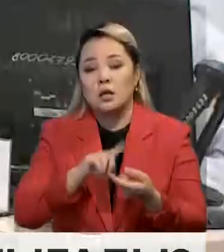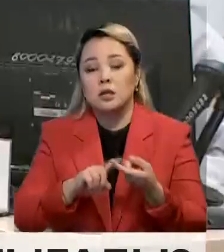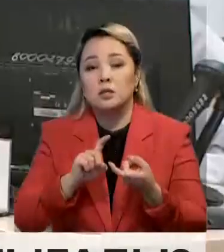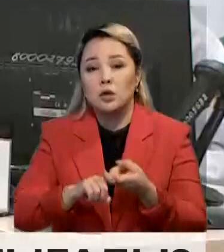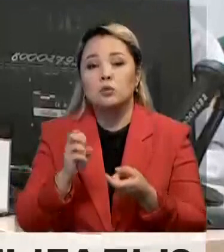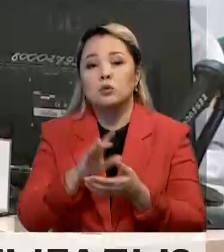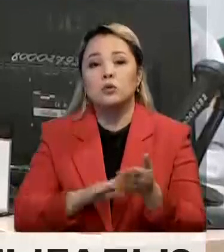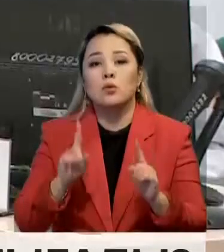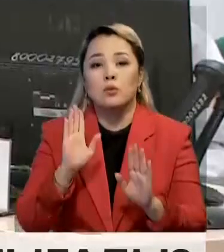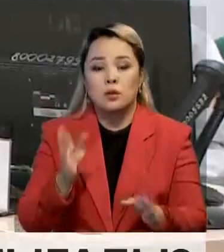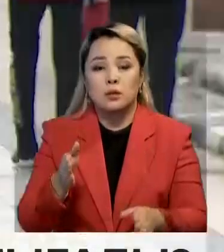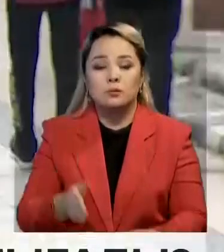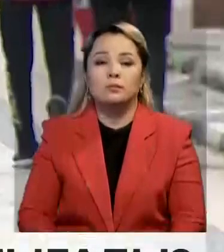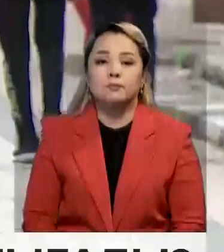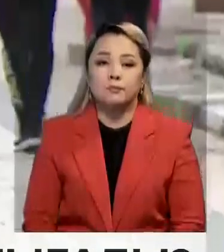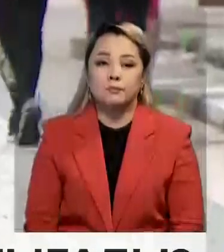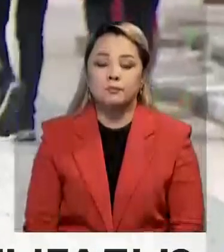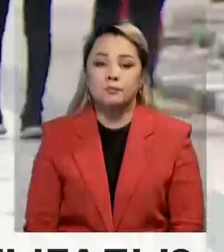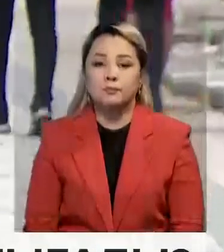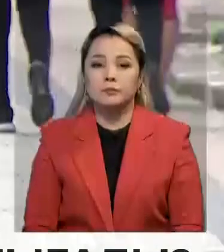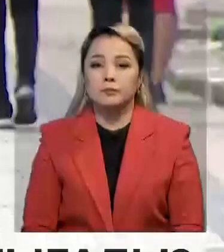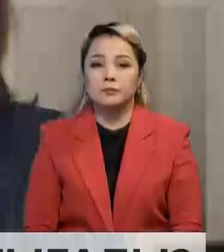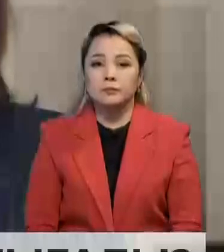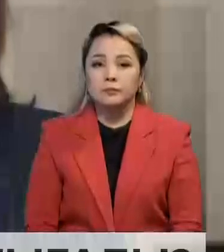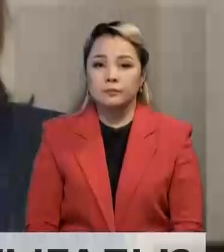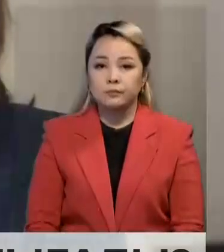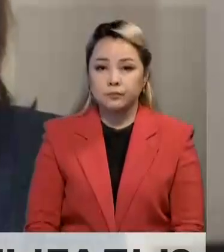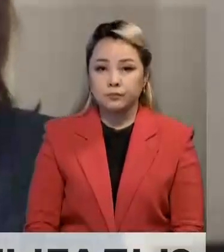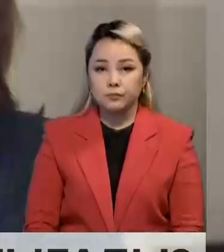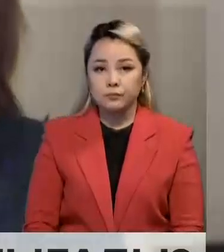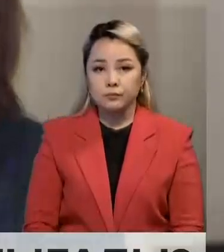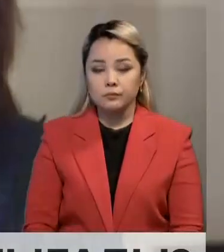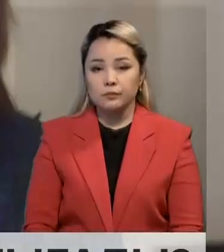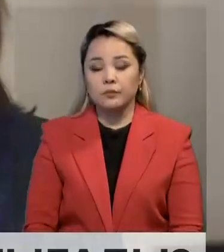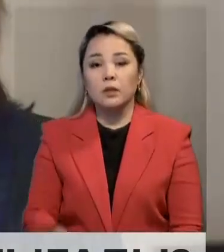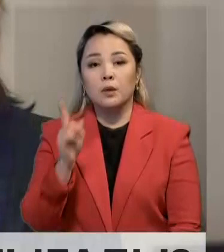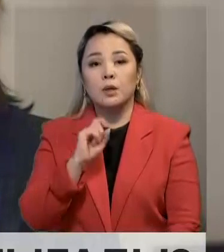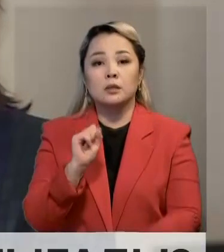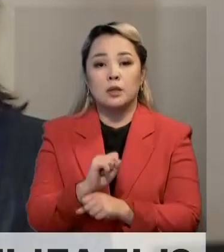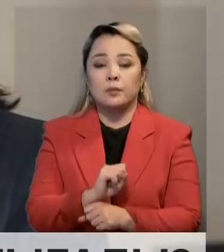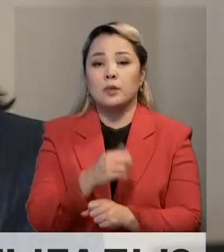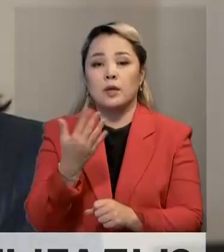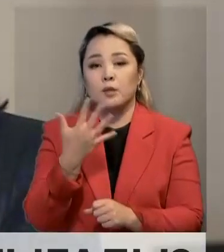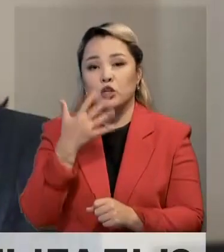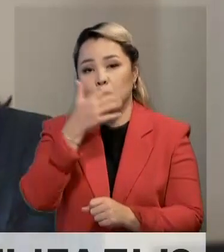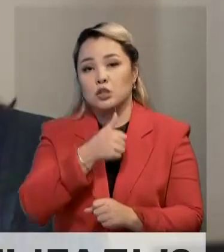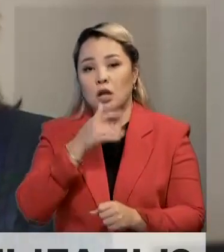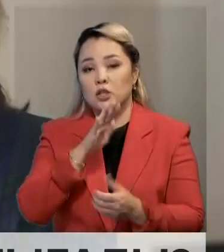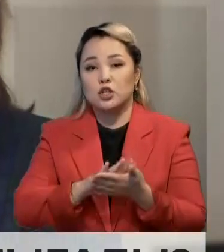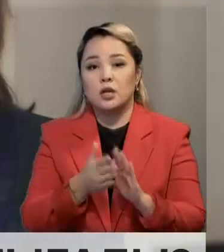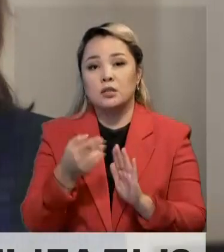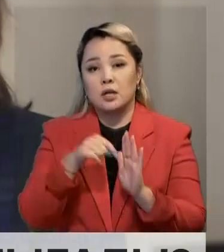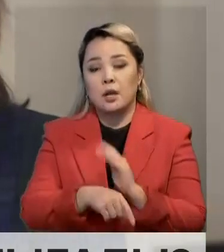Сосын не болмақ? Мораторий бекітілген 5 жыл ішінде